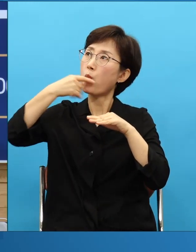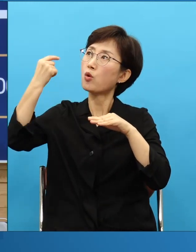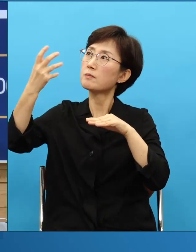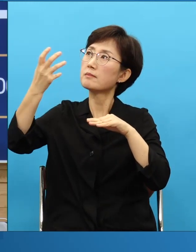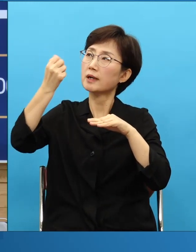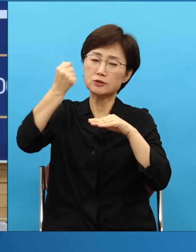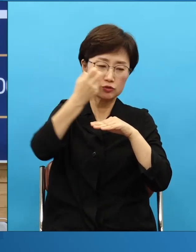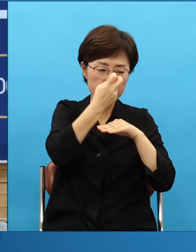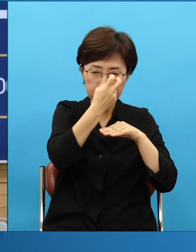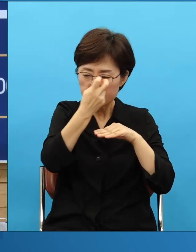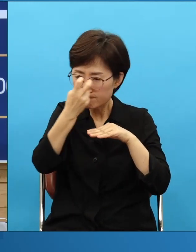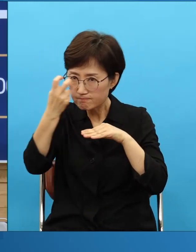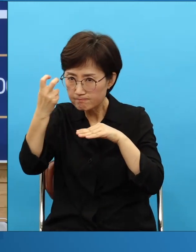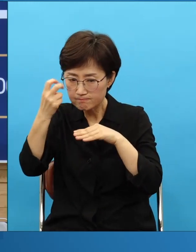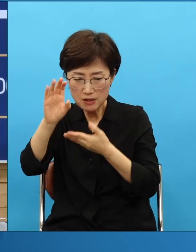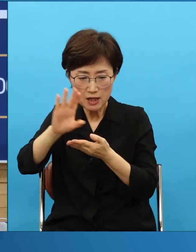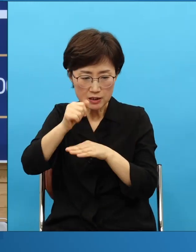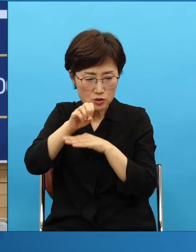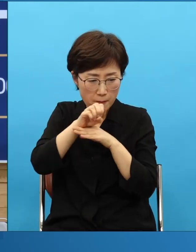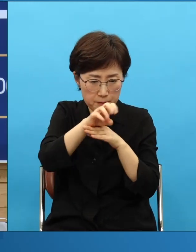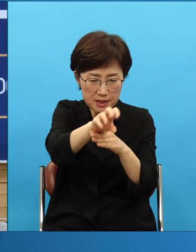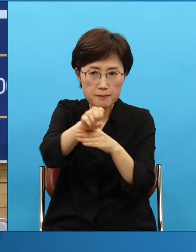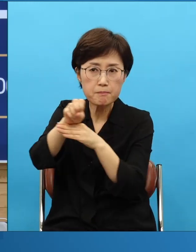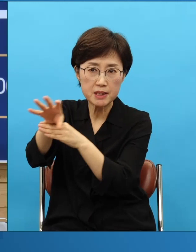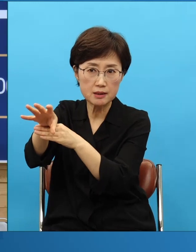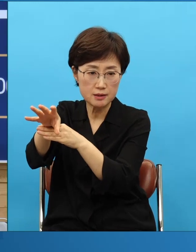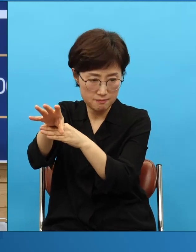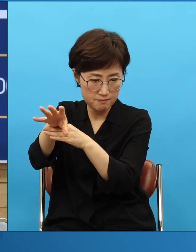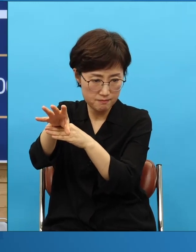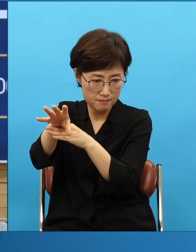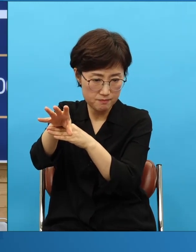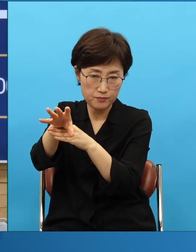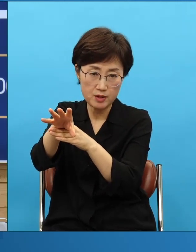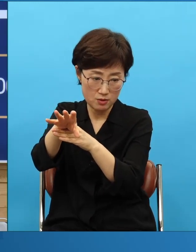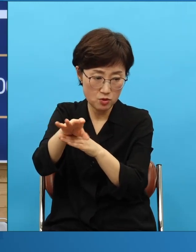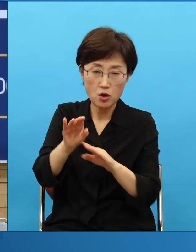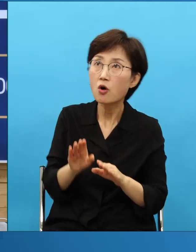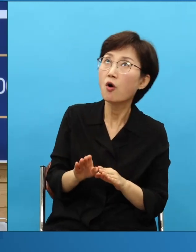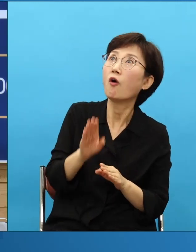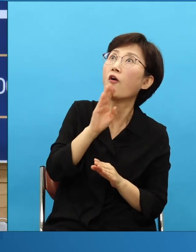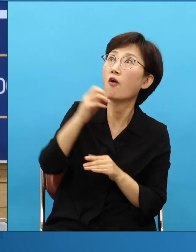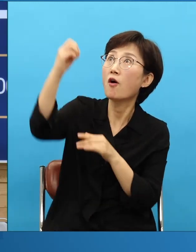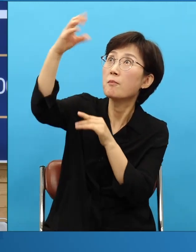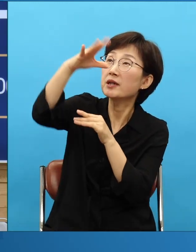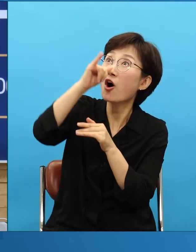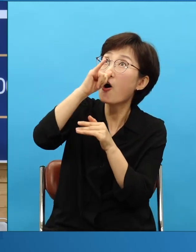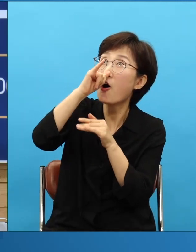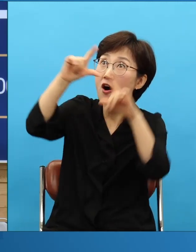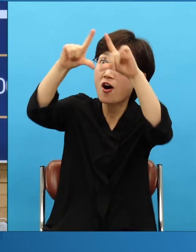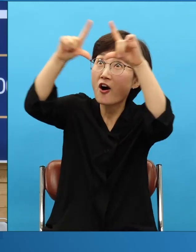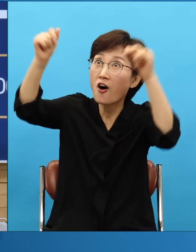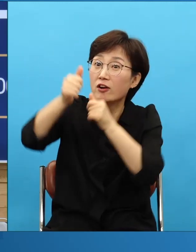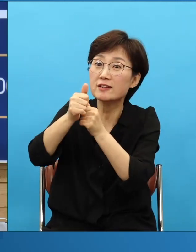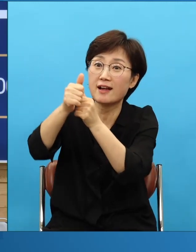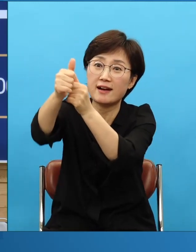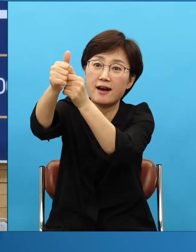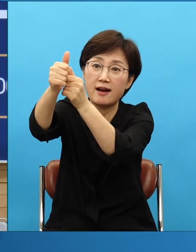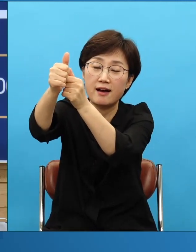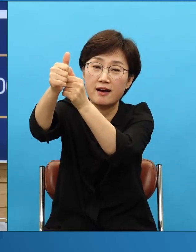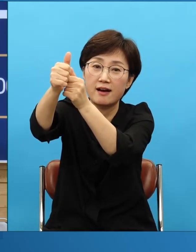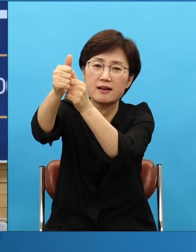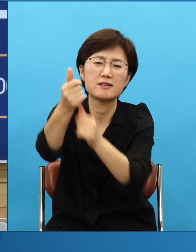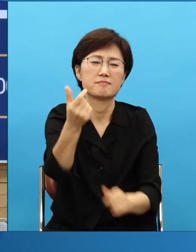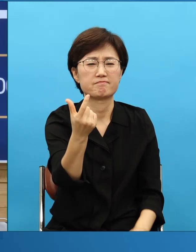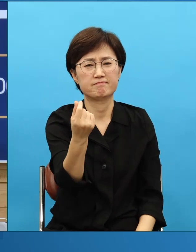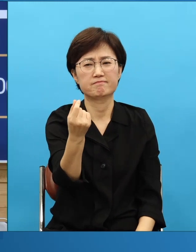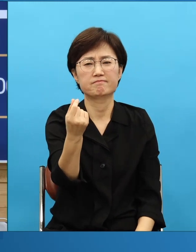the watchtower. 예, 하나님께서 성취시키는 이정표로 나간다 그 말이에요. And we're going towards the guidepost that God will fulfill himself. 그게